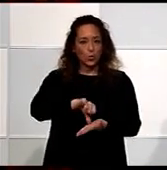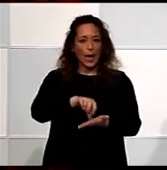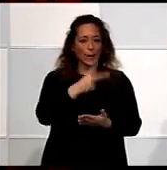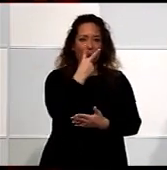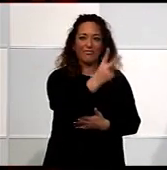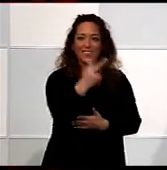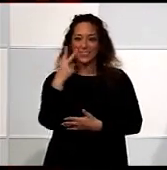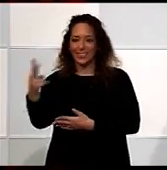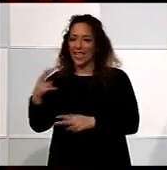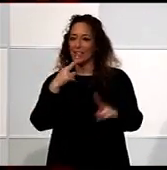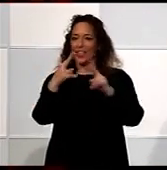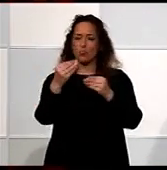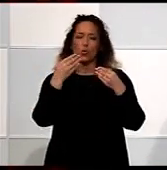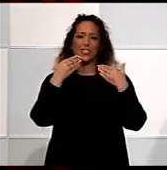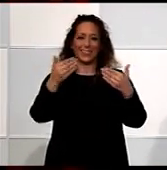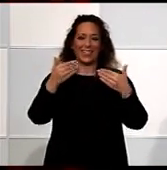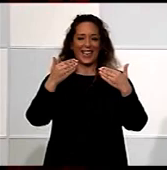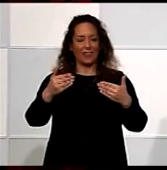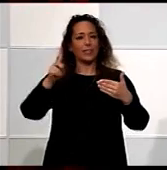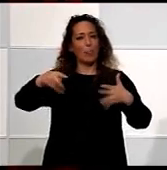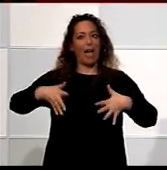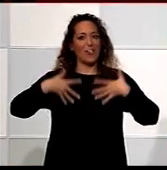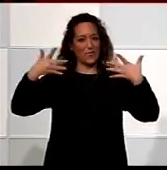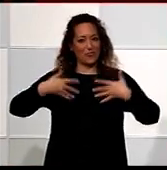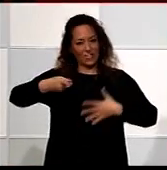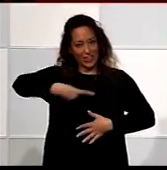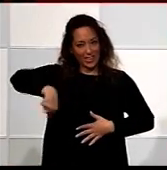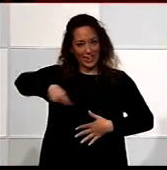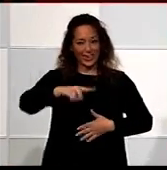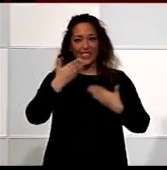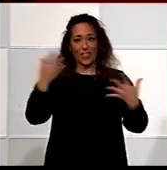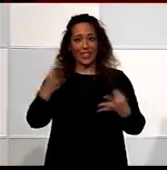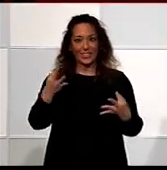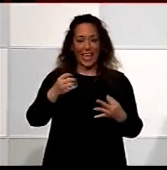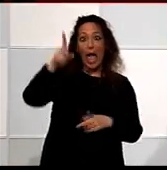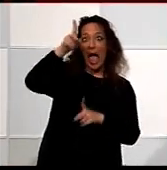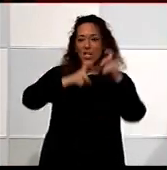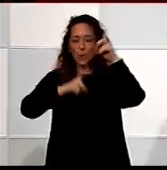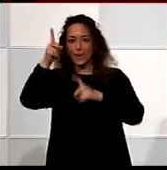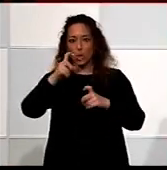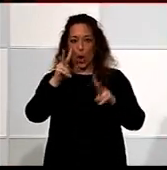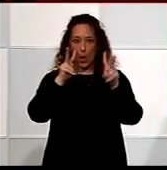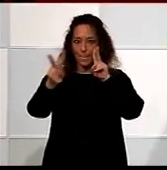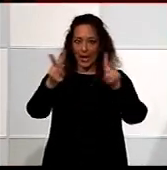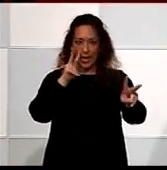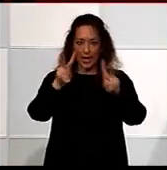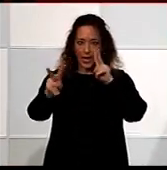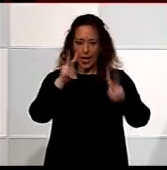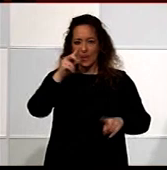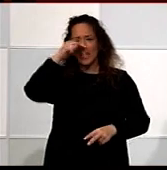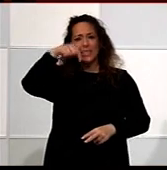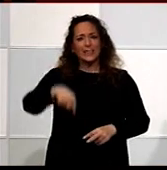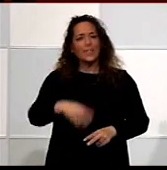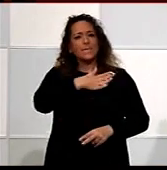i d'alegria a través del vostre gest i de la vostra mirada. Aquest any, més que mai, volem